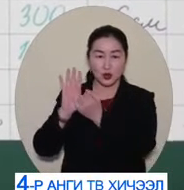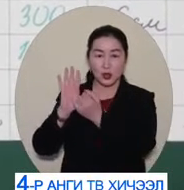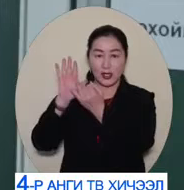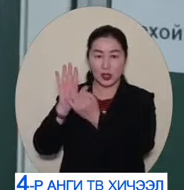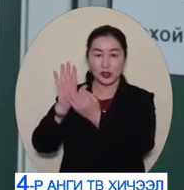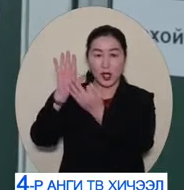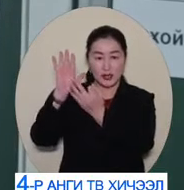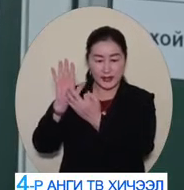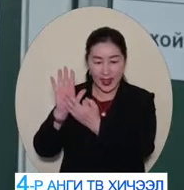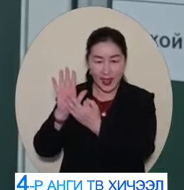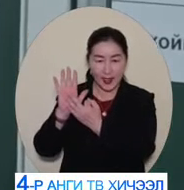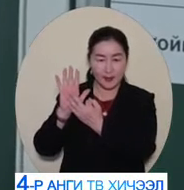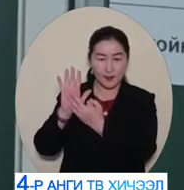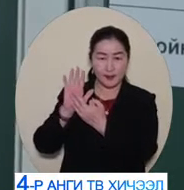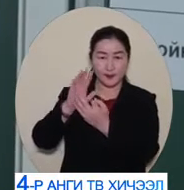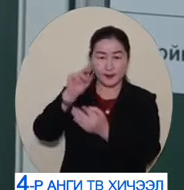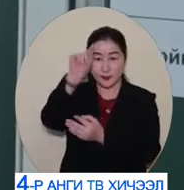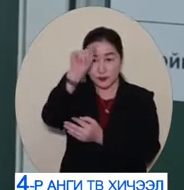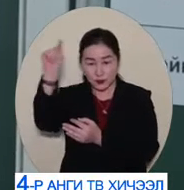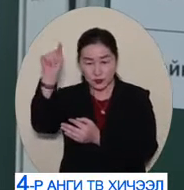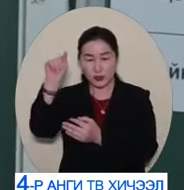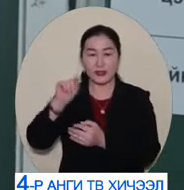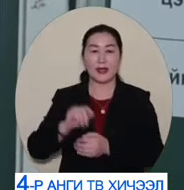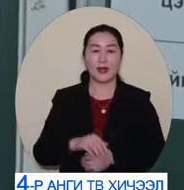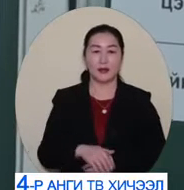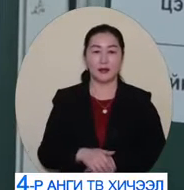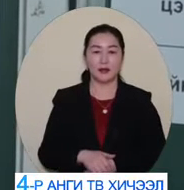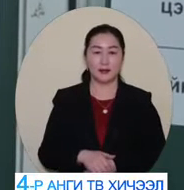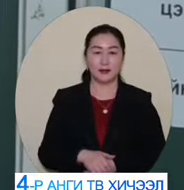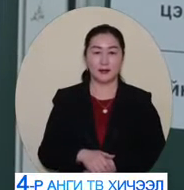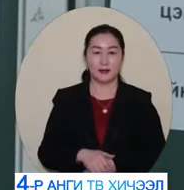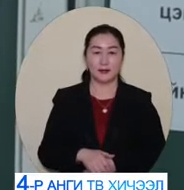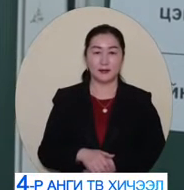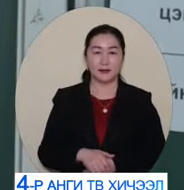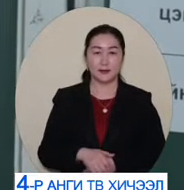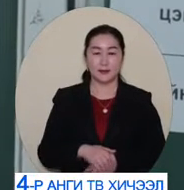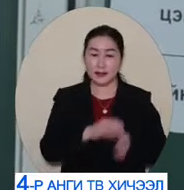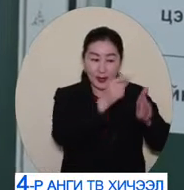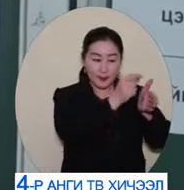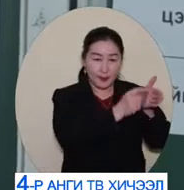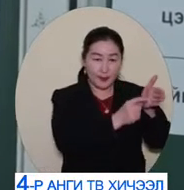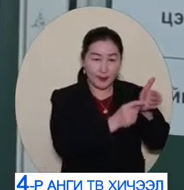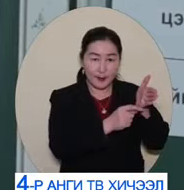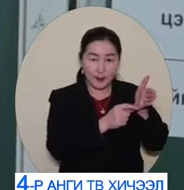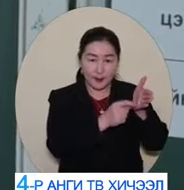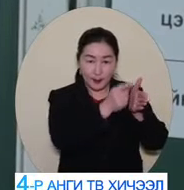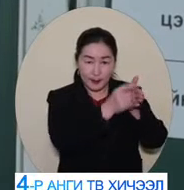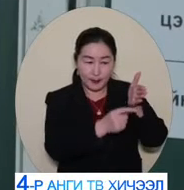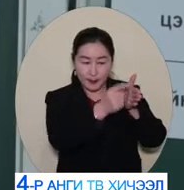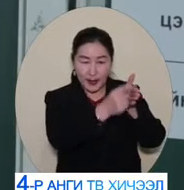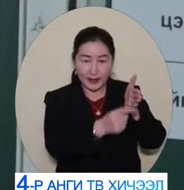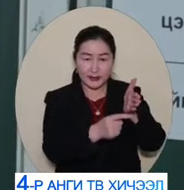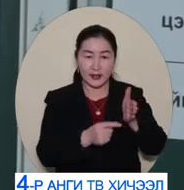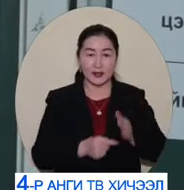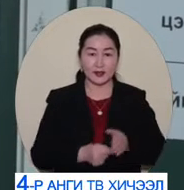2 3 4 5 6 7 8. За,